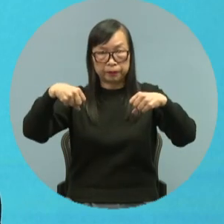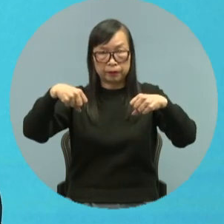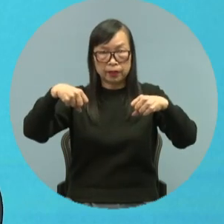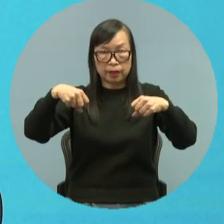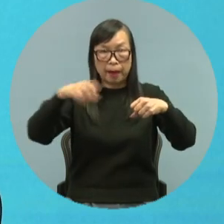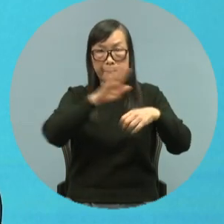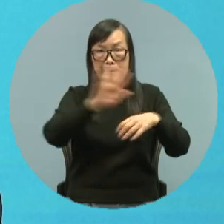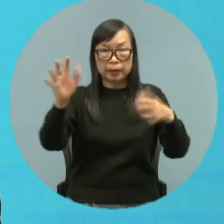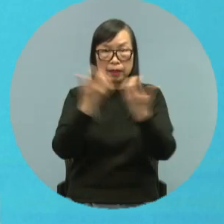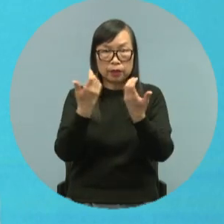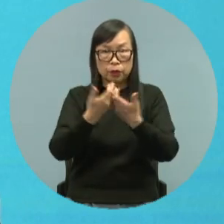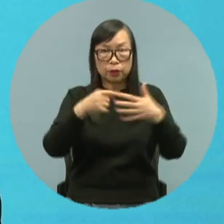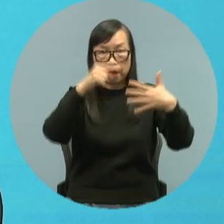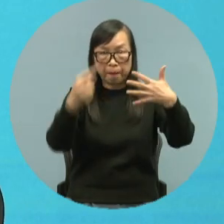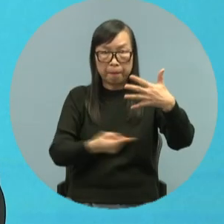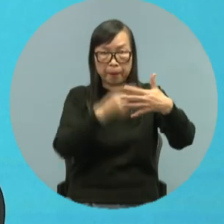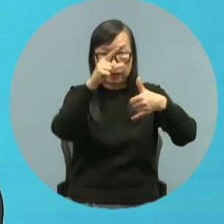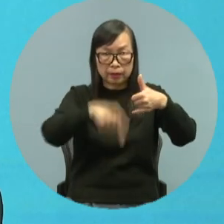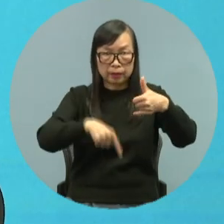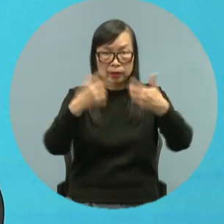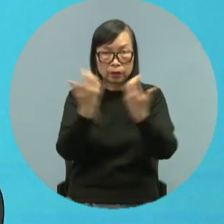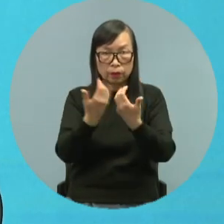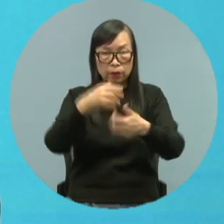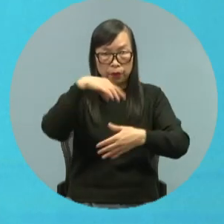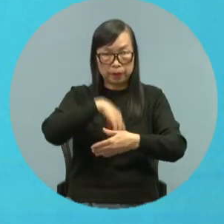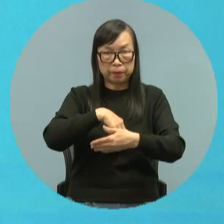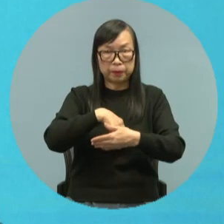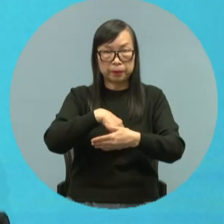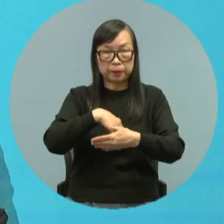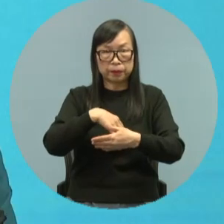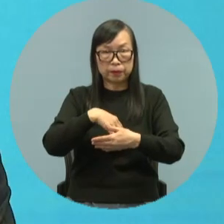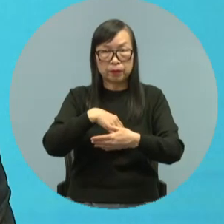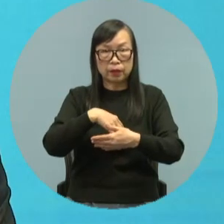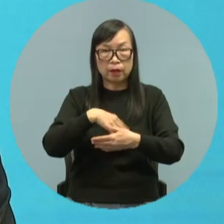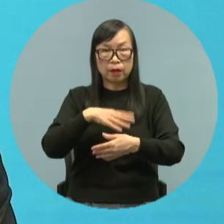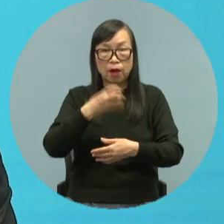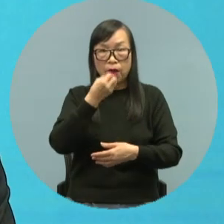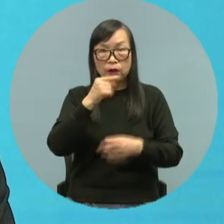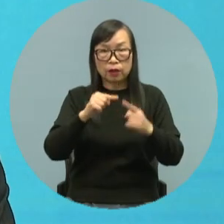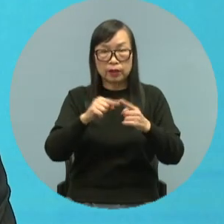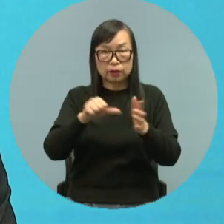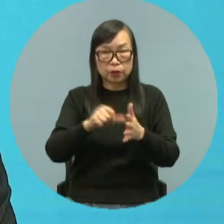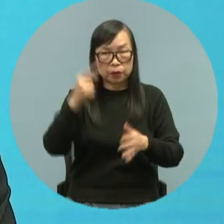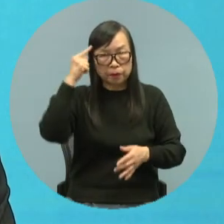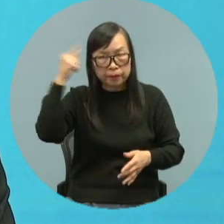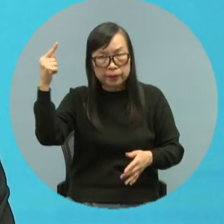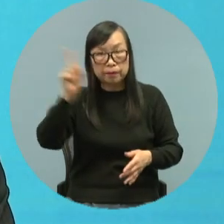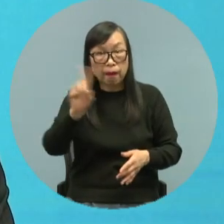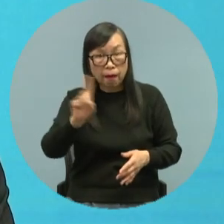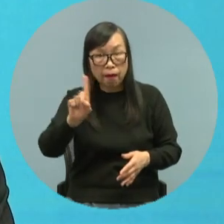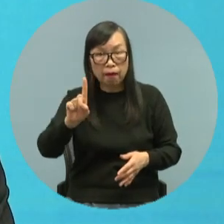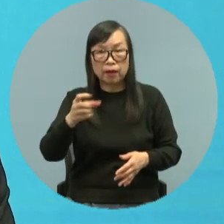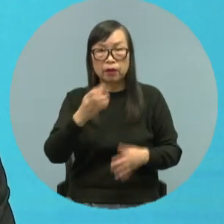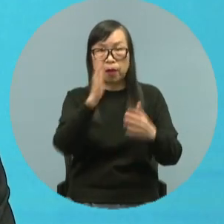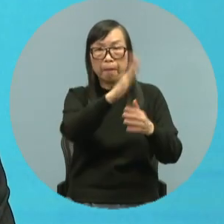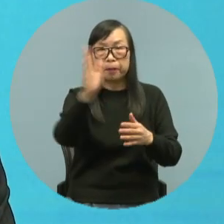不計算入去這50,000人的人數裡面的。香港人最想知的就是從不